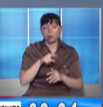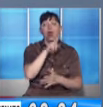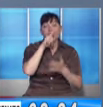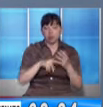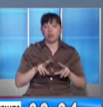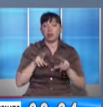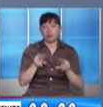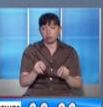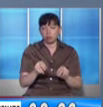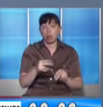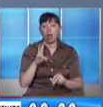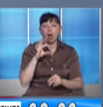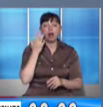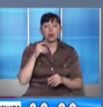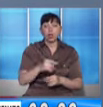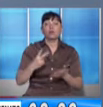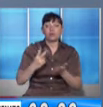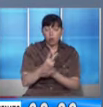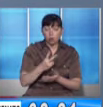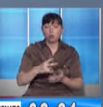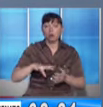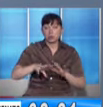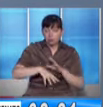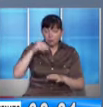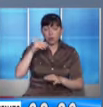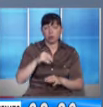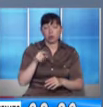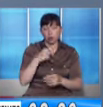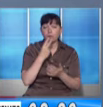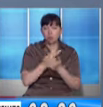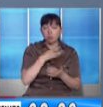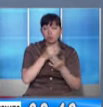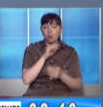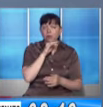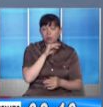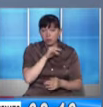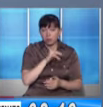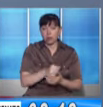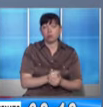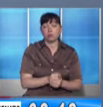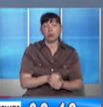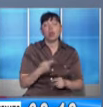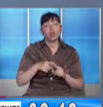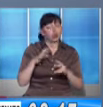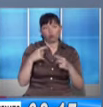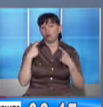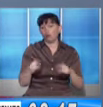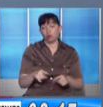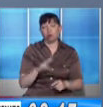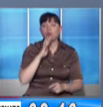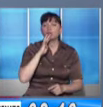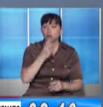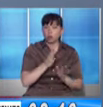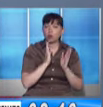promisiuni, dar când a recâștigat această încredere și a reconfirmat profesionalismul și a câștigat din primul tur, este altceva.